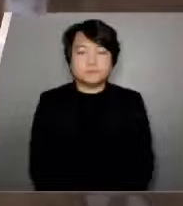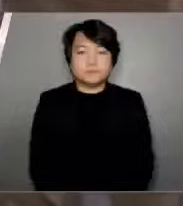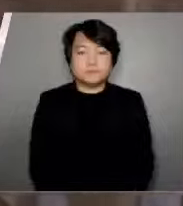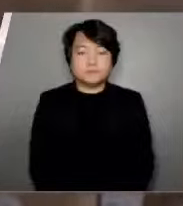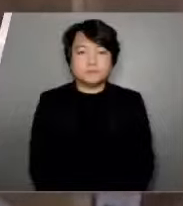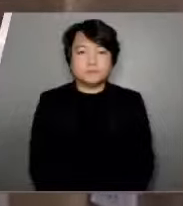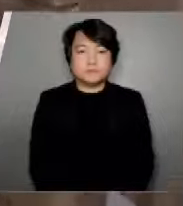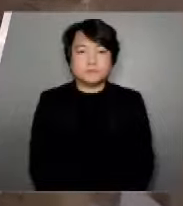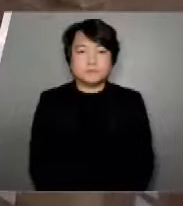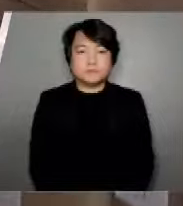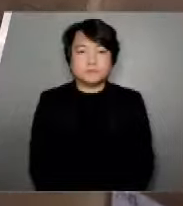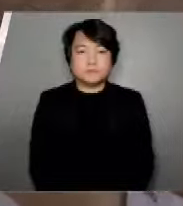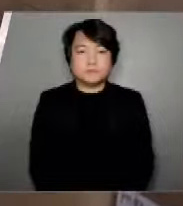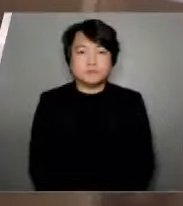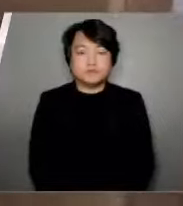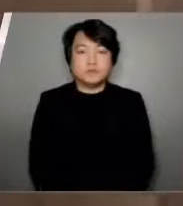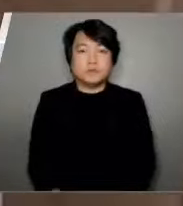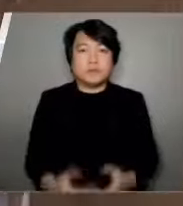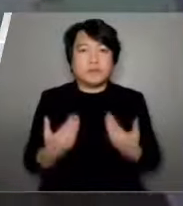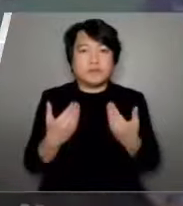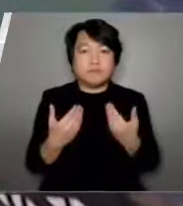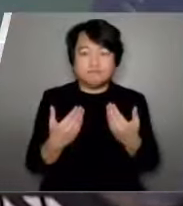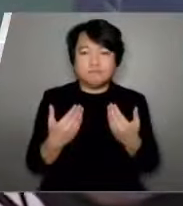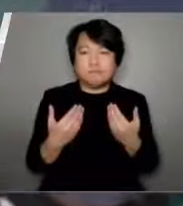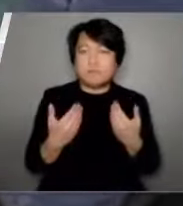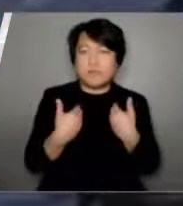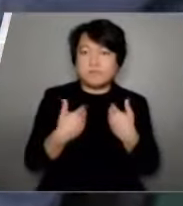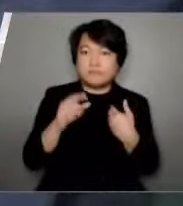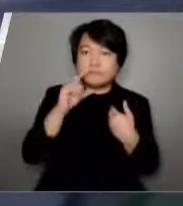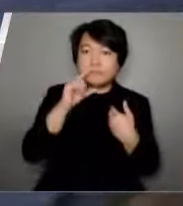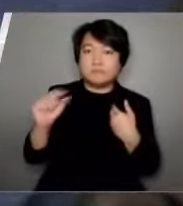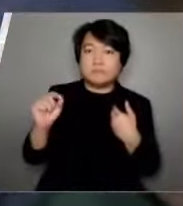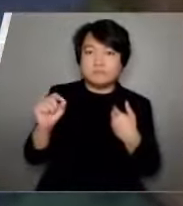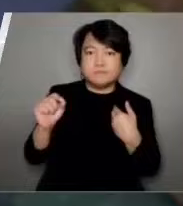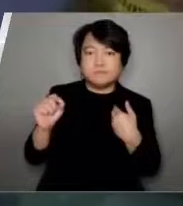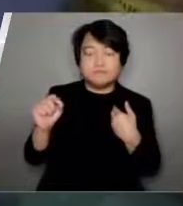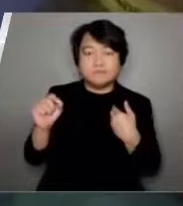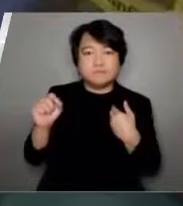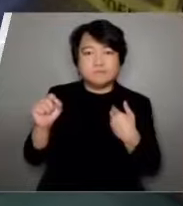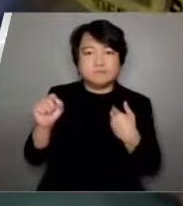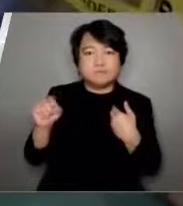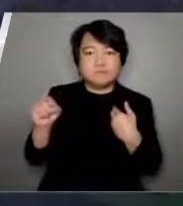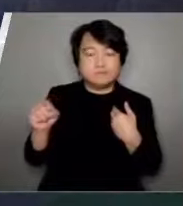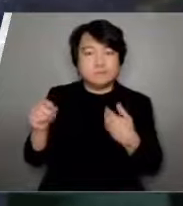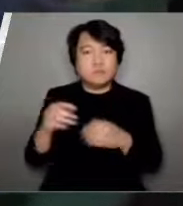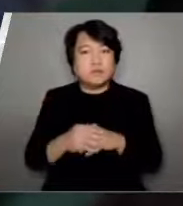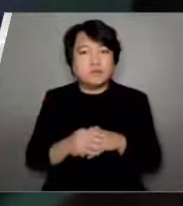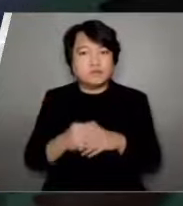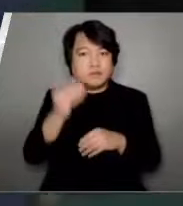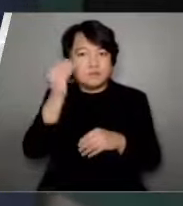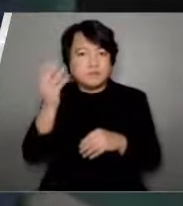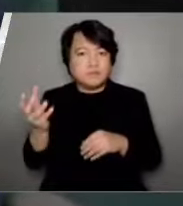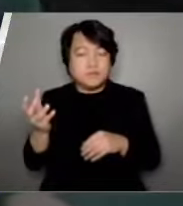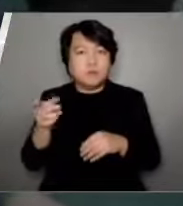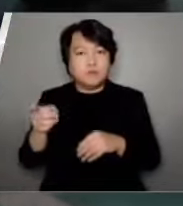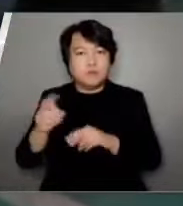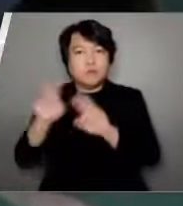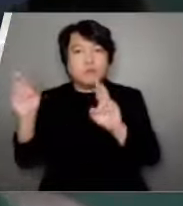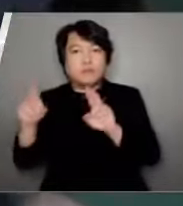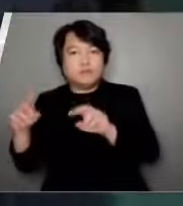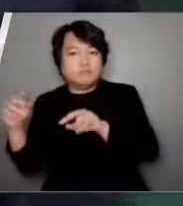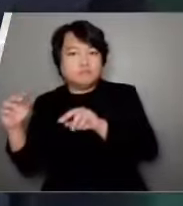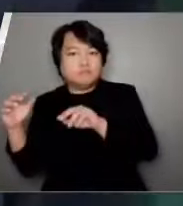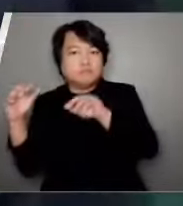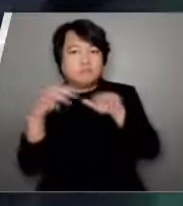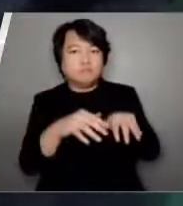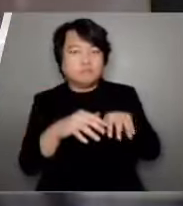Matapos makatanggap ng reklamo mula sa ilang consumer, agad nagkasa ng verification, validation, surveillance at test by ang Fair